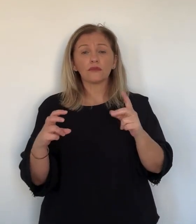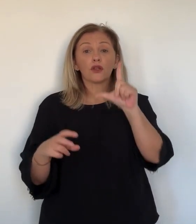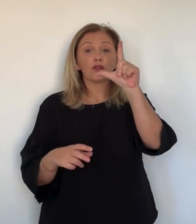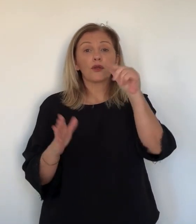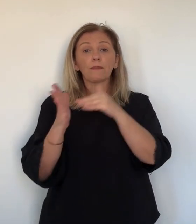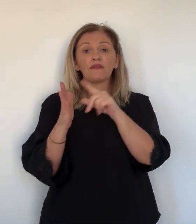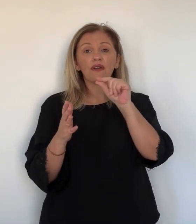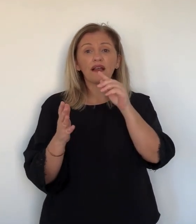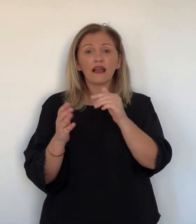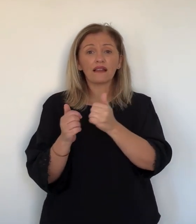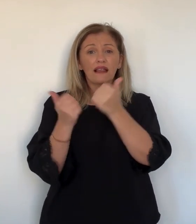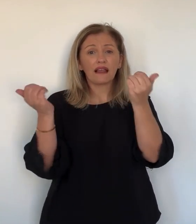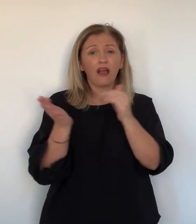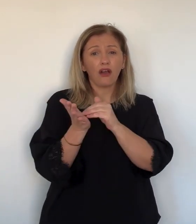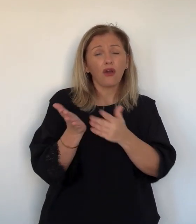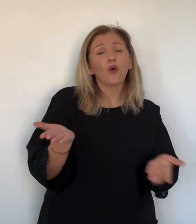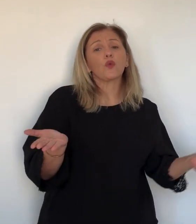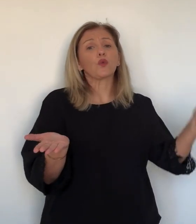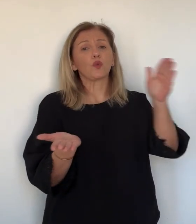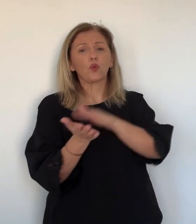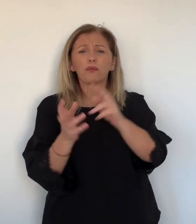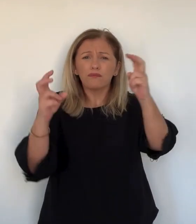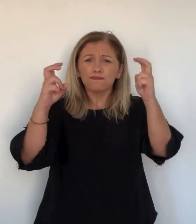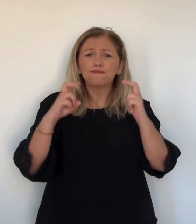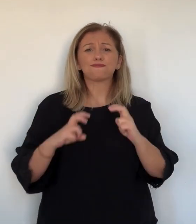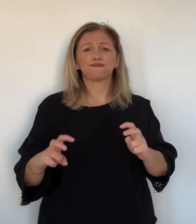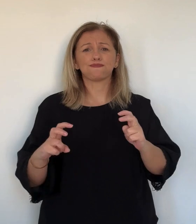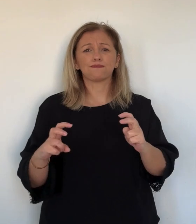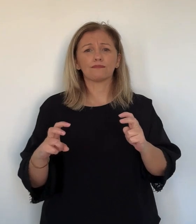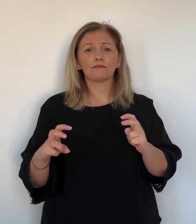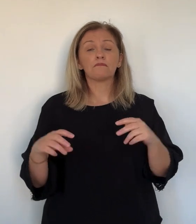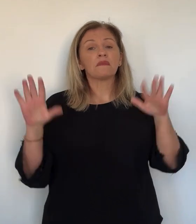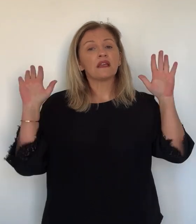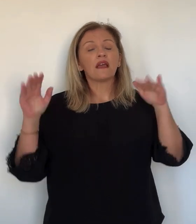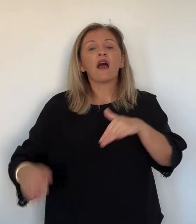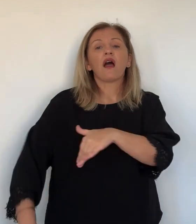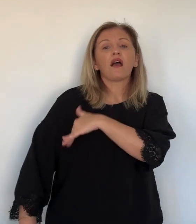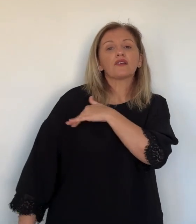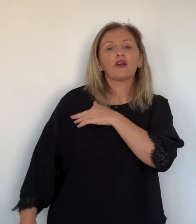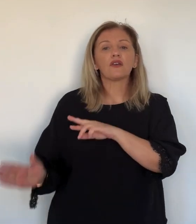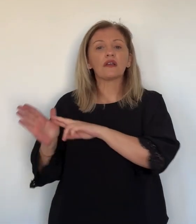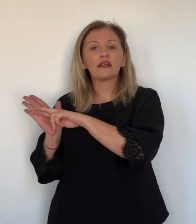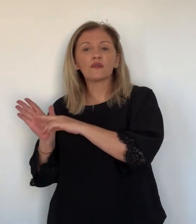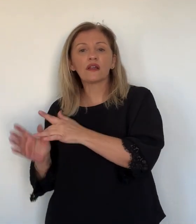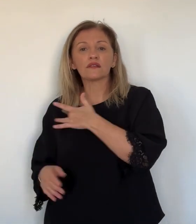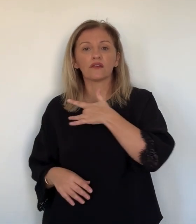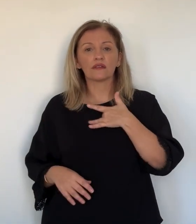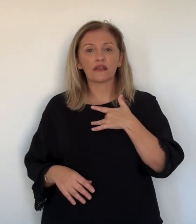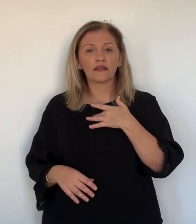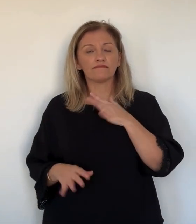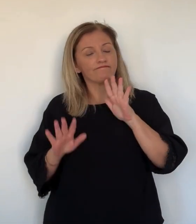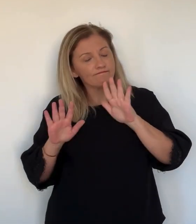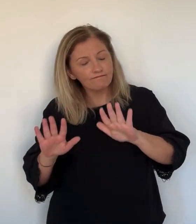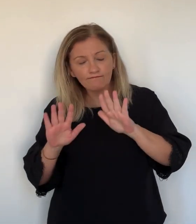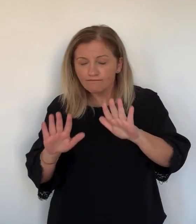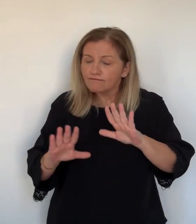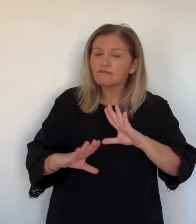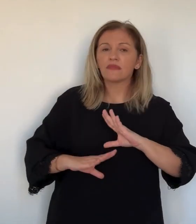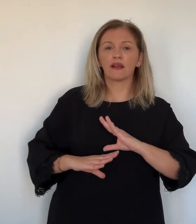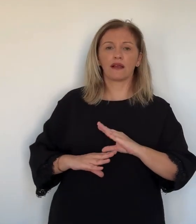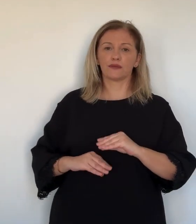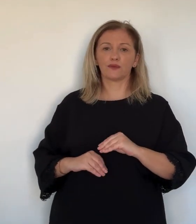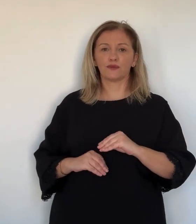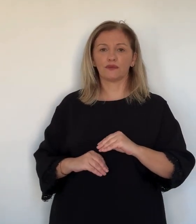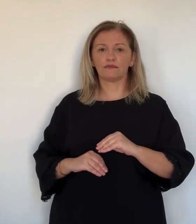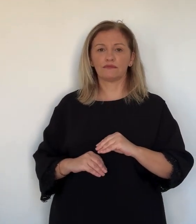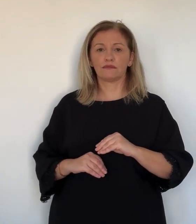4 points. Il s'est encore creusé et a doublé en 2024. À l'ARS, on se veut rassurant. On réunit